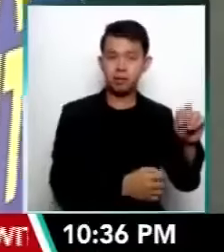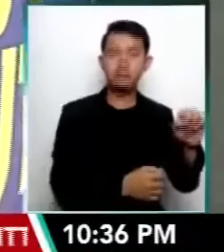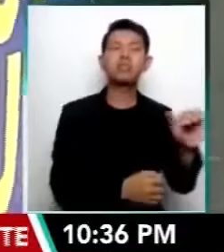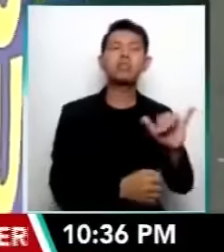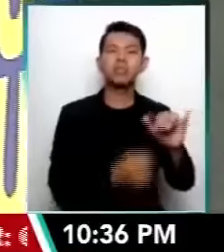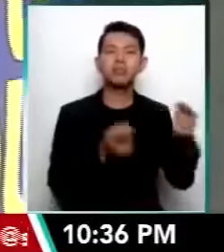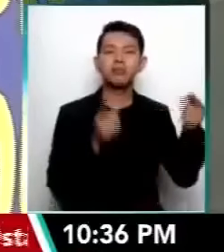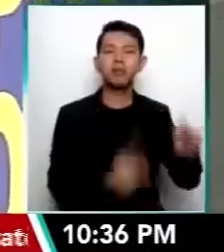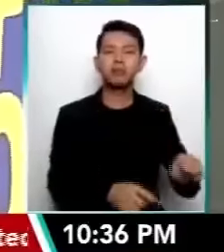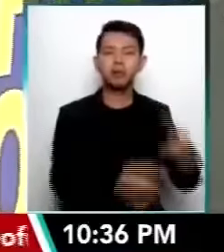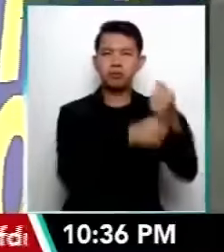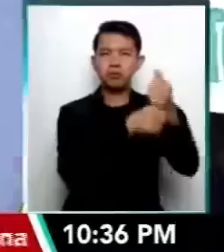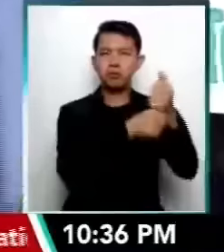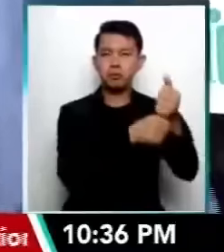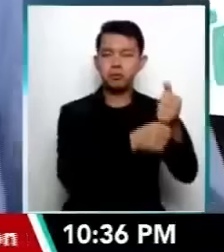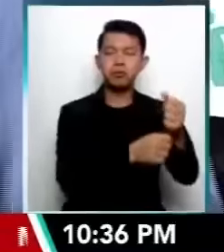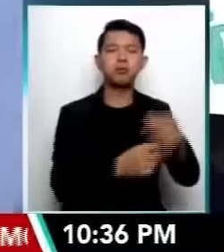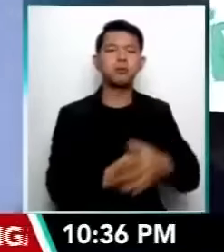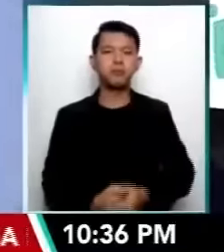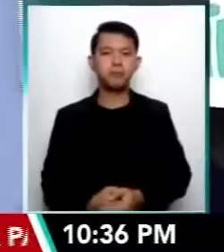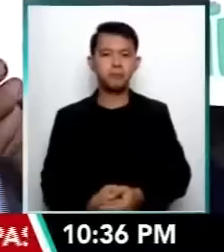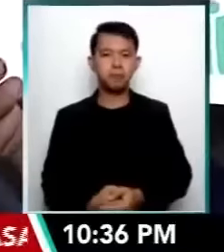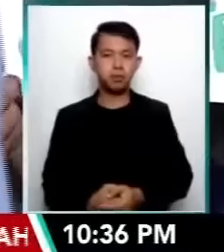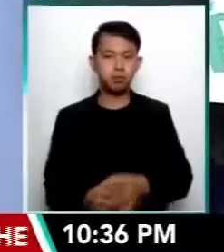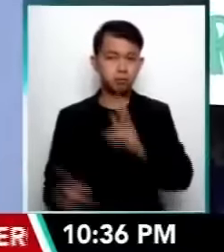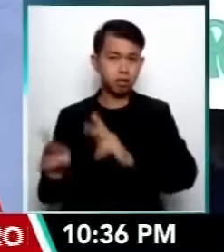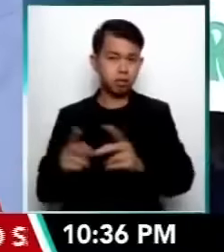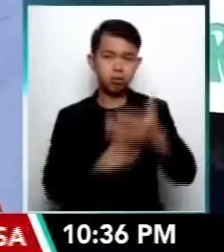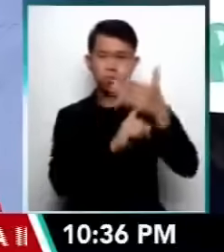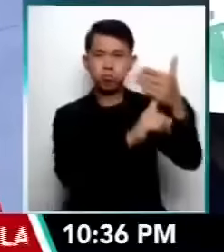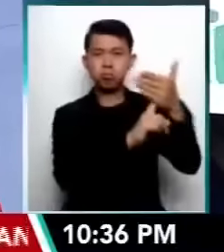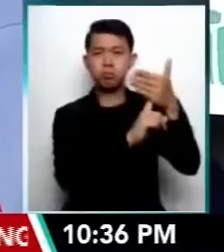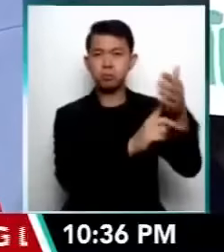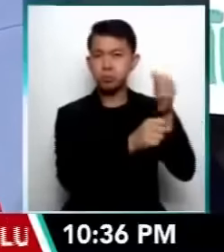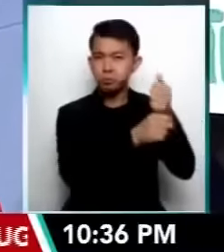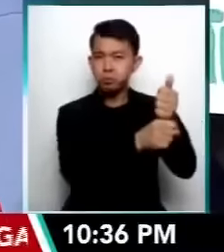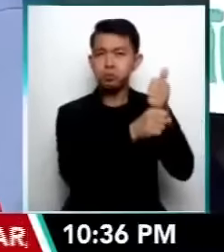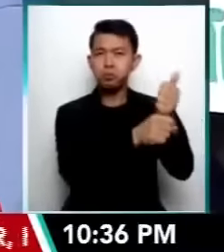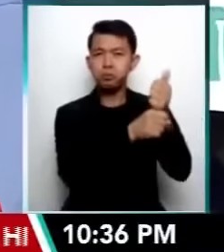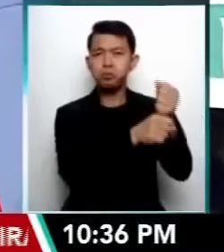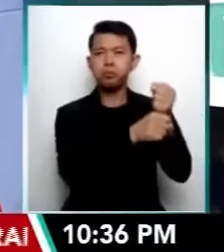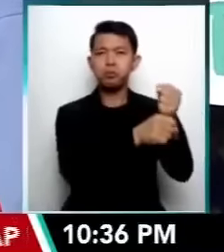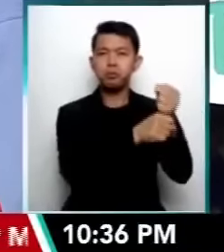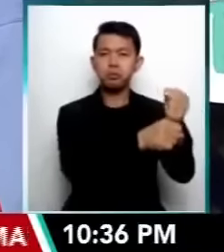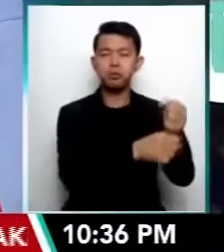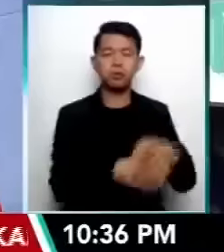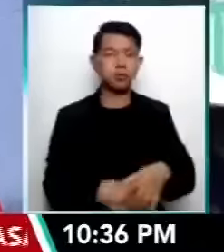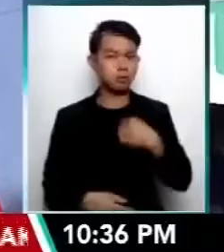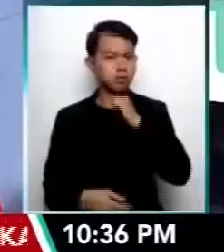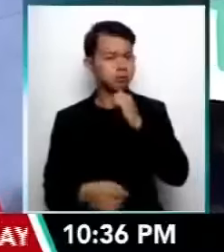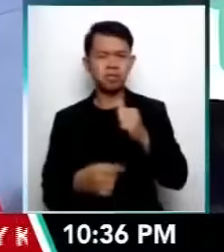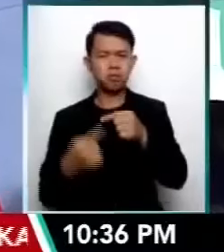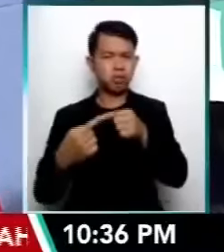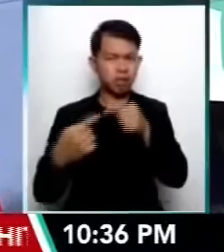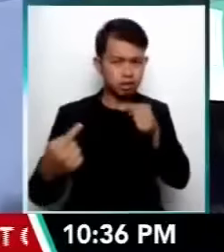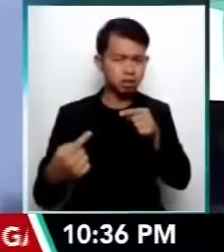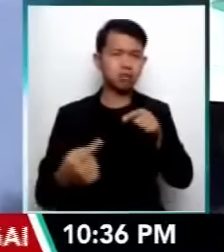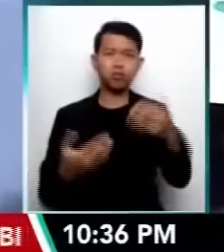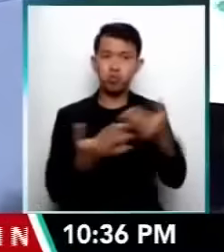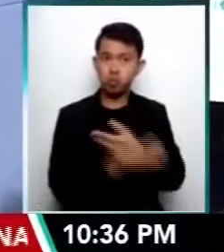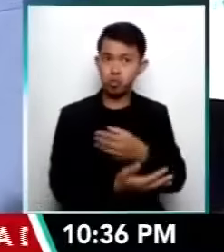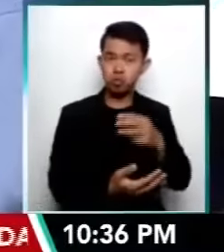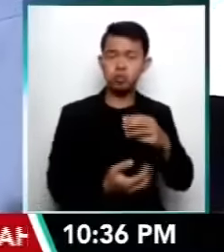nagkilos protesta ang ilang kalyado ng grupo. Hindi naman kami tutol sa modernization. Ang total lang namin, sa kami ay